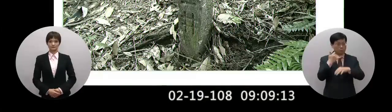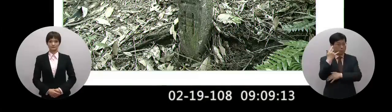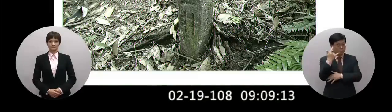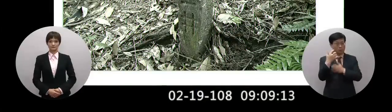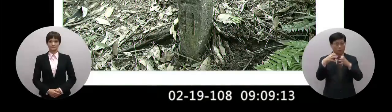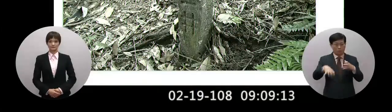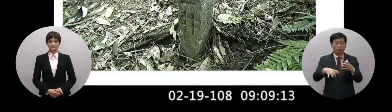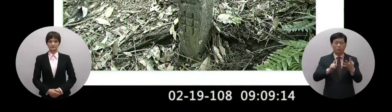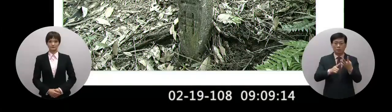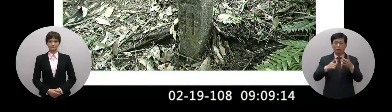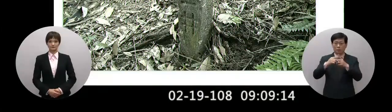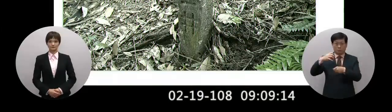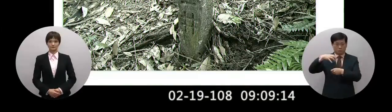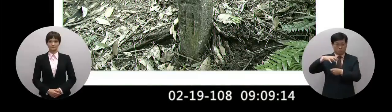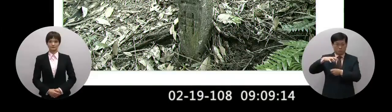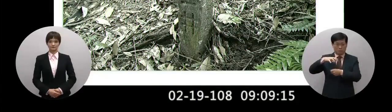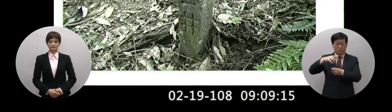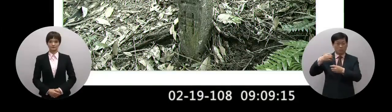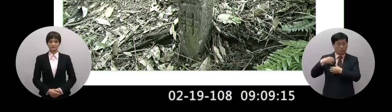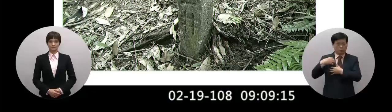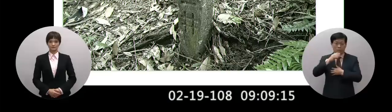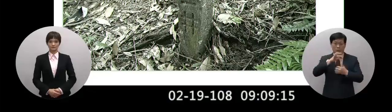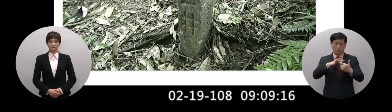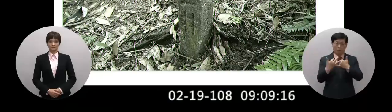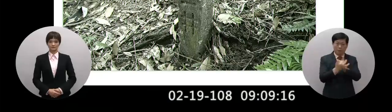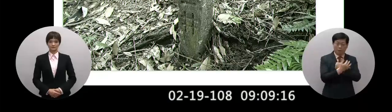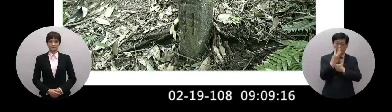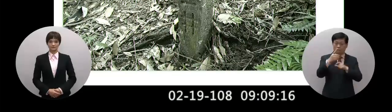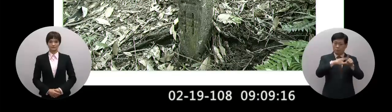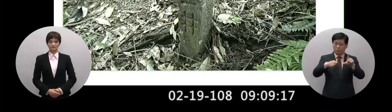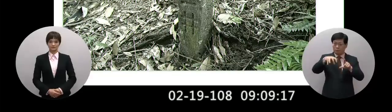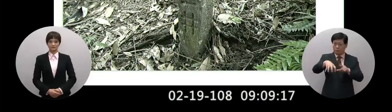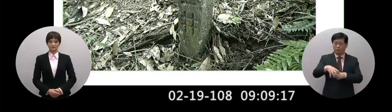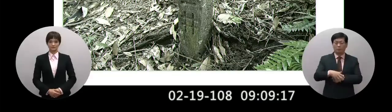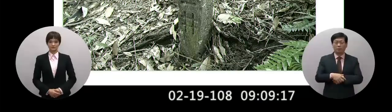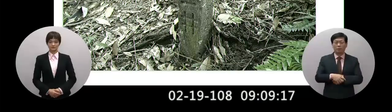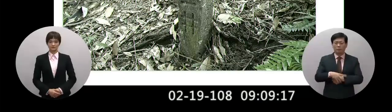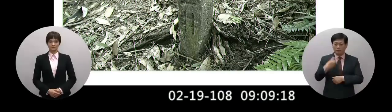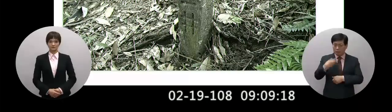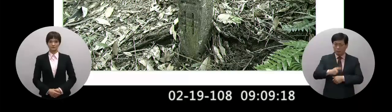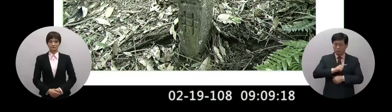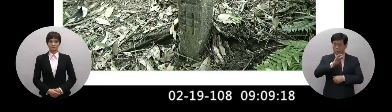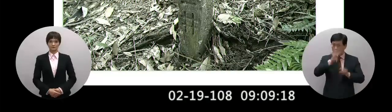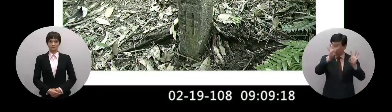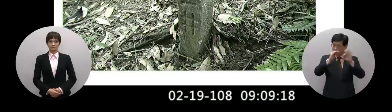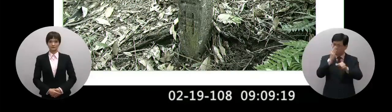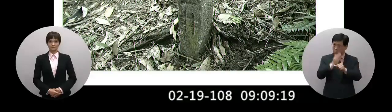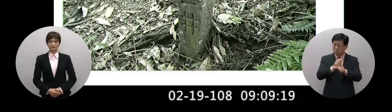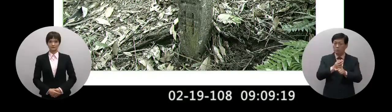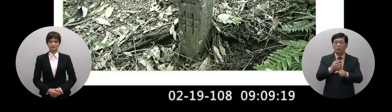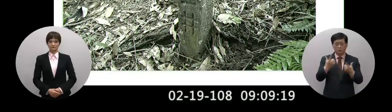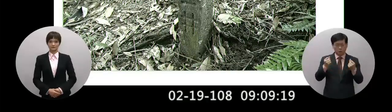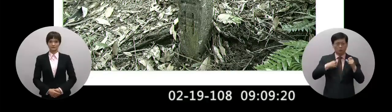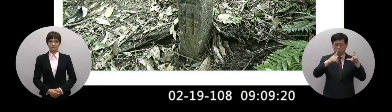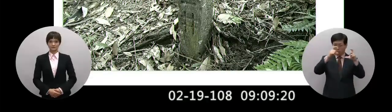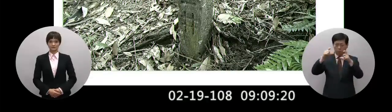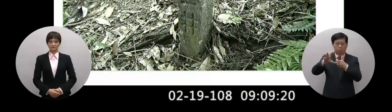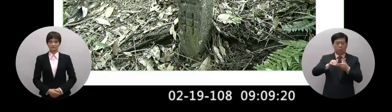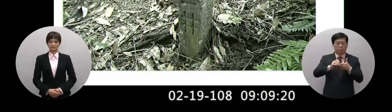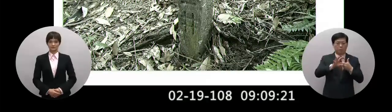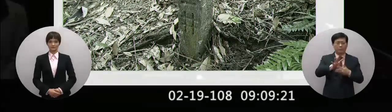包围大报社的三角点等等。同时呢，我们在探查这些的过程，我们都有影像记